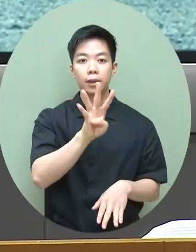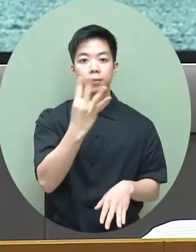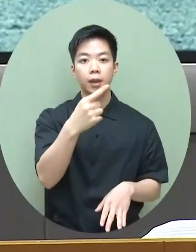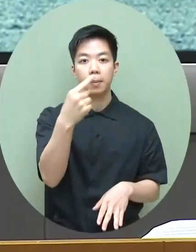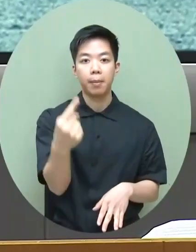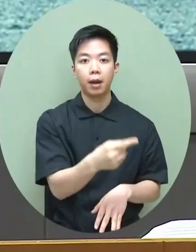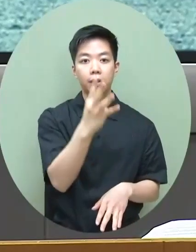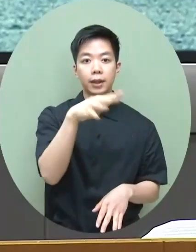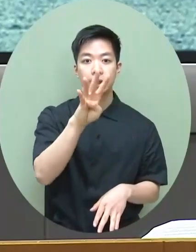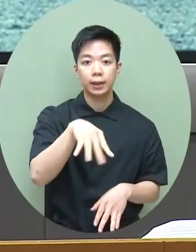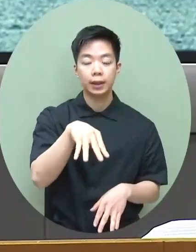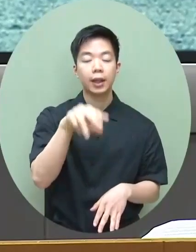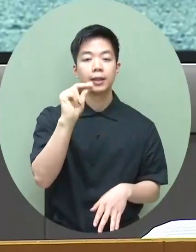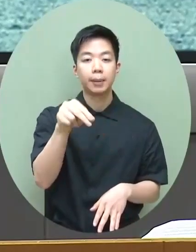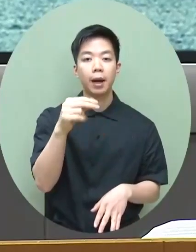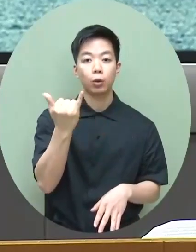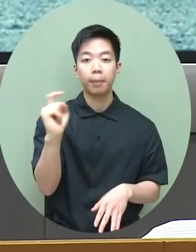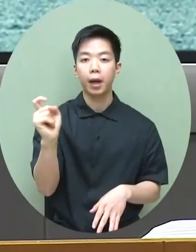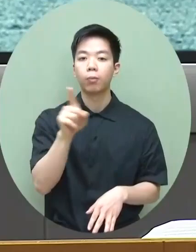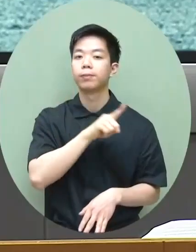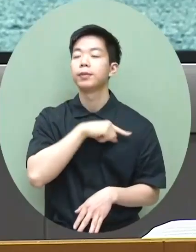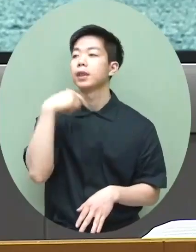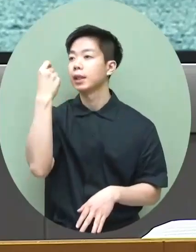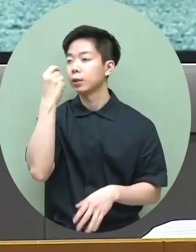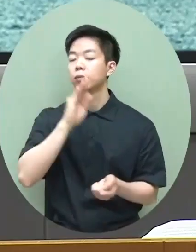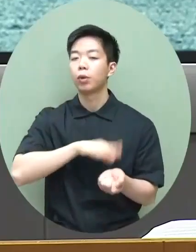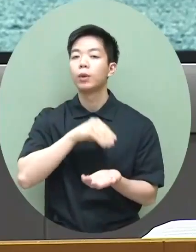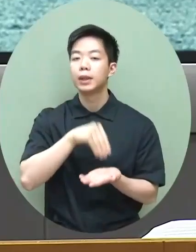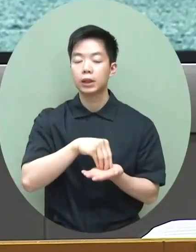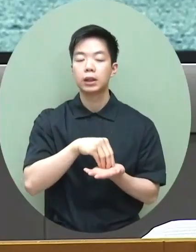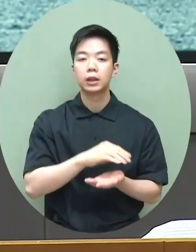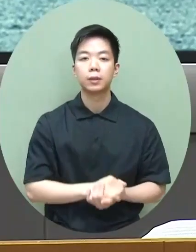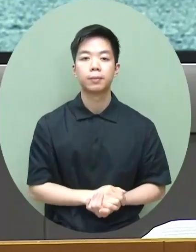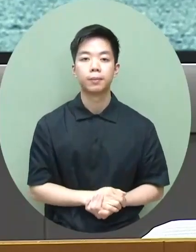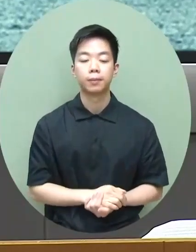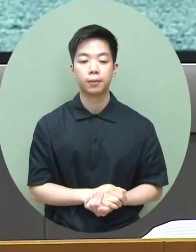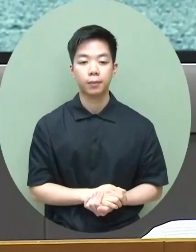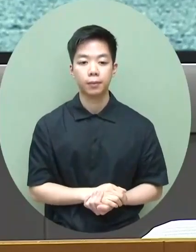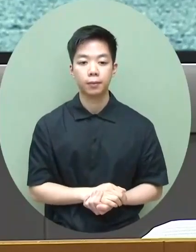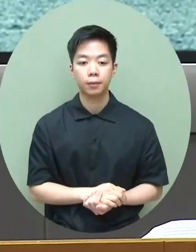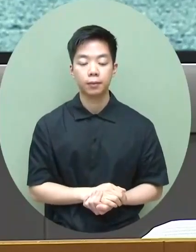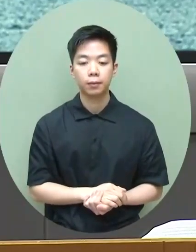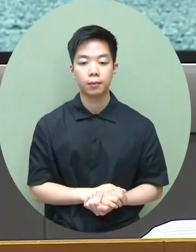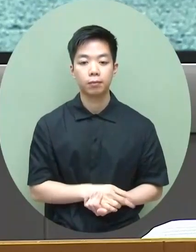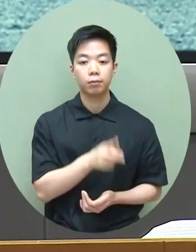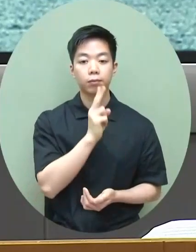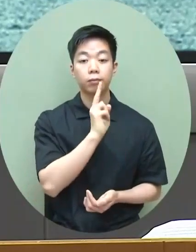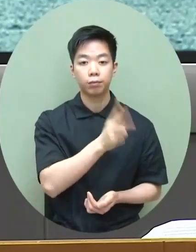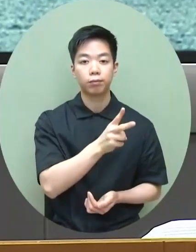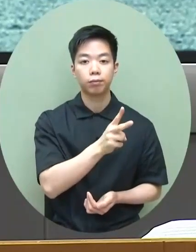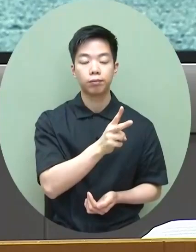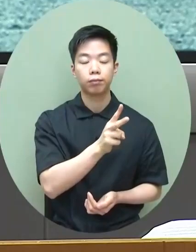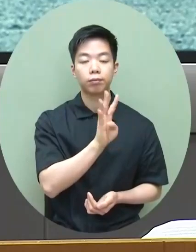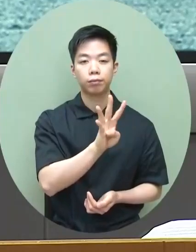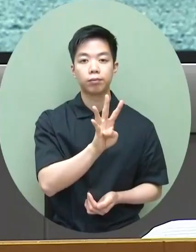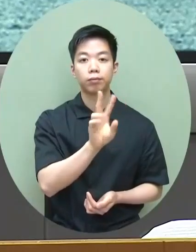444769宗係快速陽性檢測嘅個案嘅。咁喺個242宗核酸檢測陽性嘅個案入邊咧，